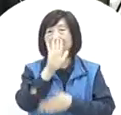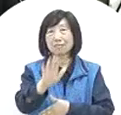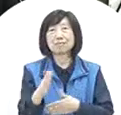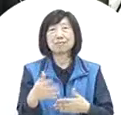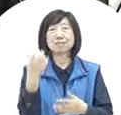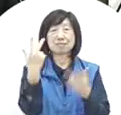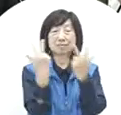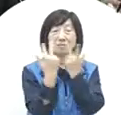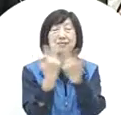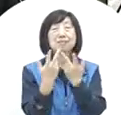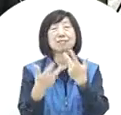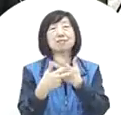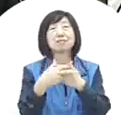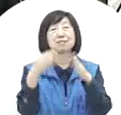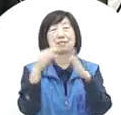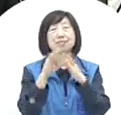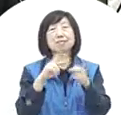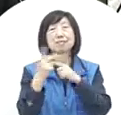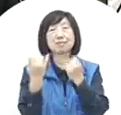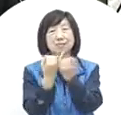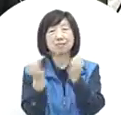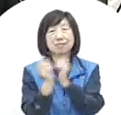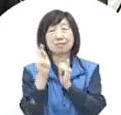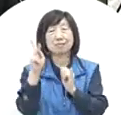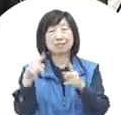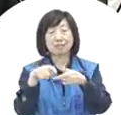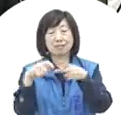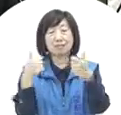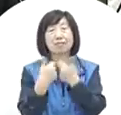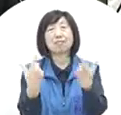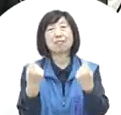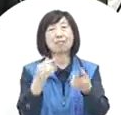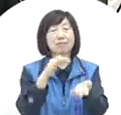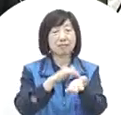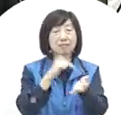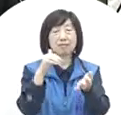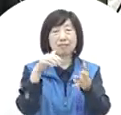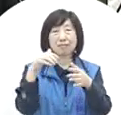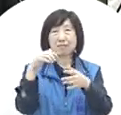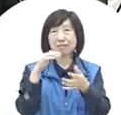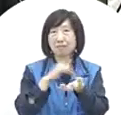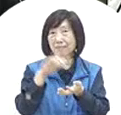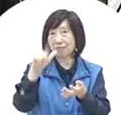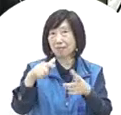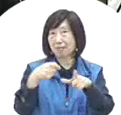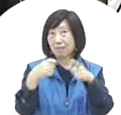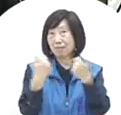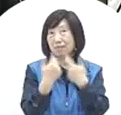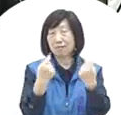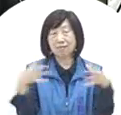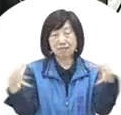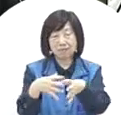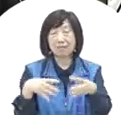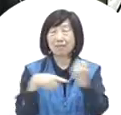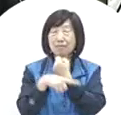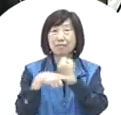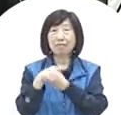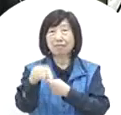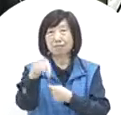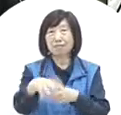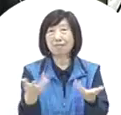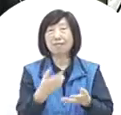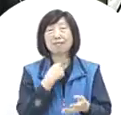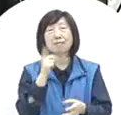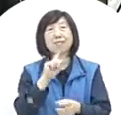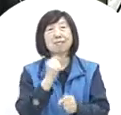新北市卫生局跟我们的妇产科工会相关医师工会来讨论看看这件事情要如何来进行好吗？